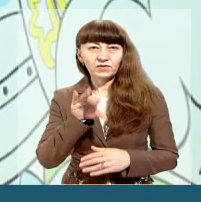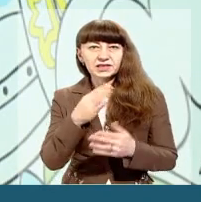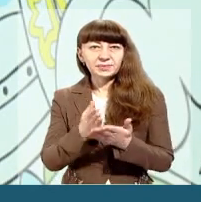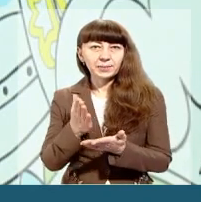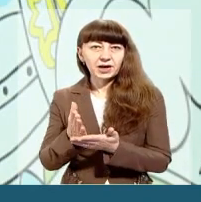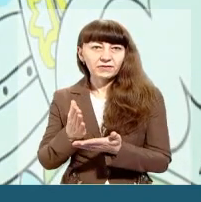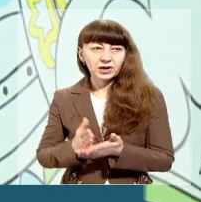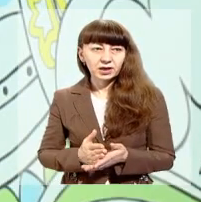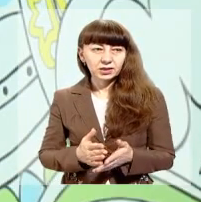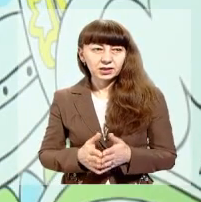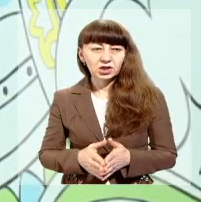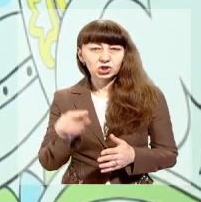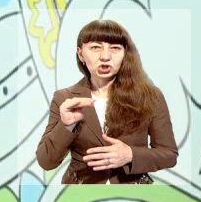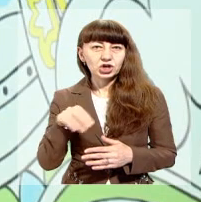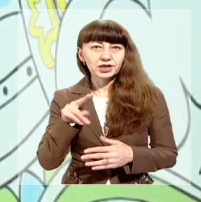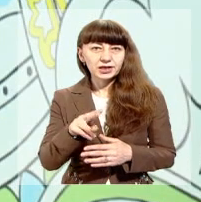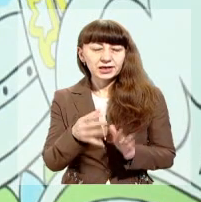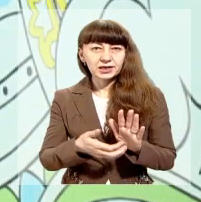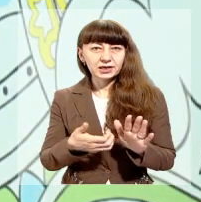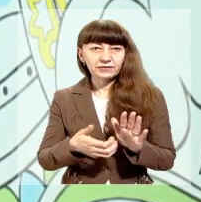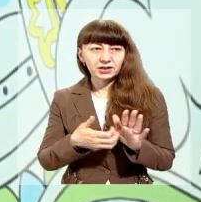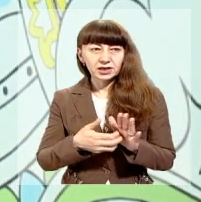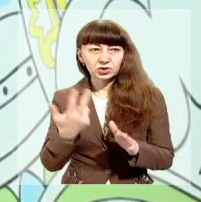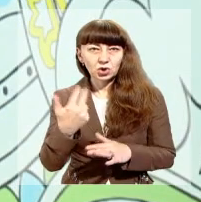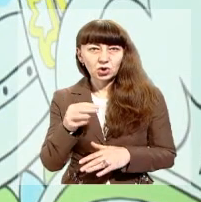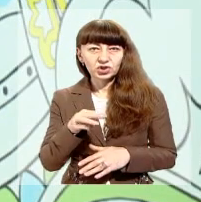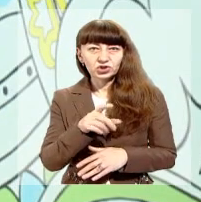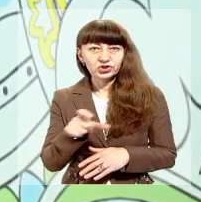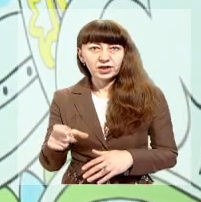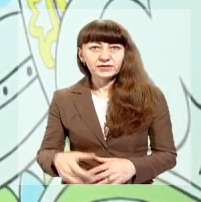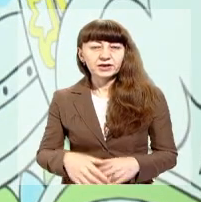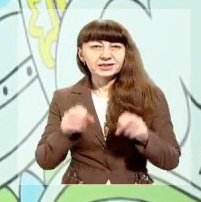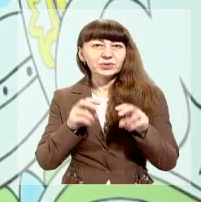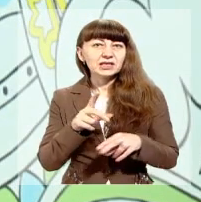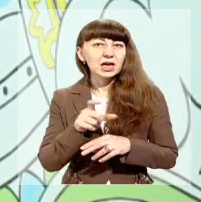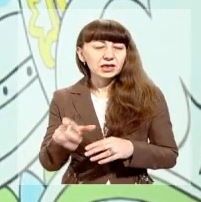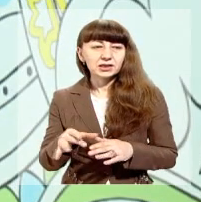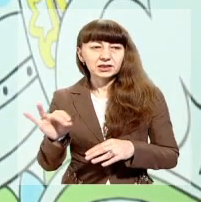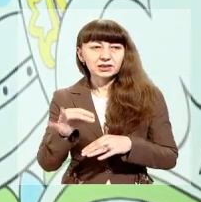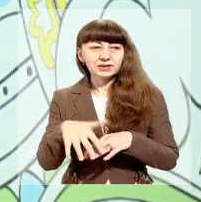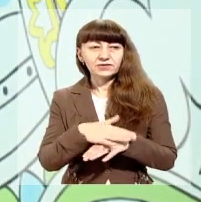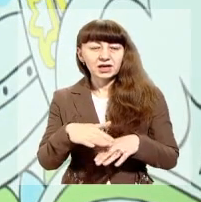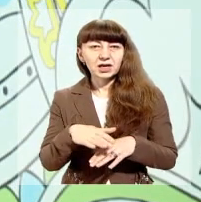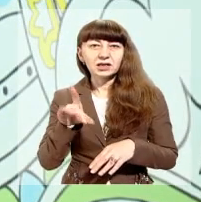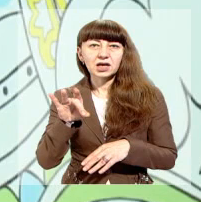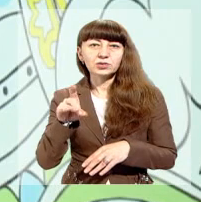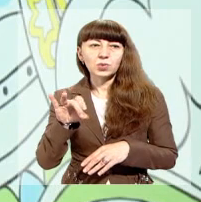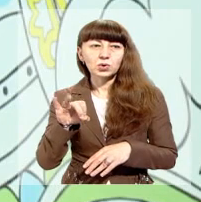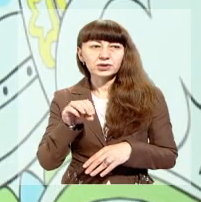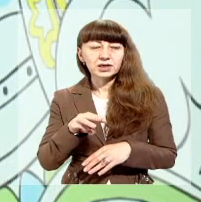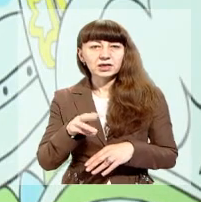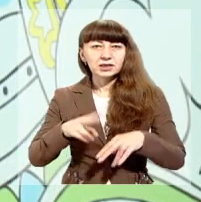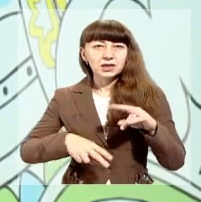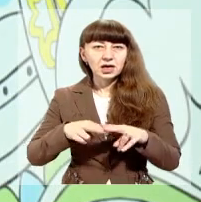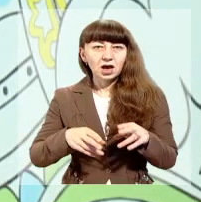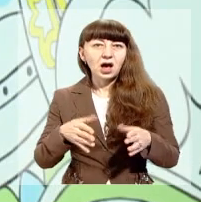направлениям. Особенно по ЖД у нас не хватает около 3000 человек, специалистов, и в сфере транспорта. То есть это